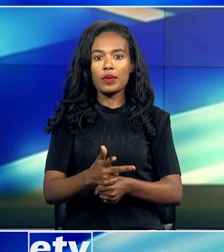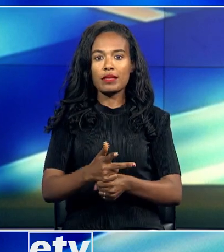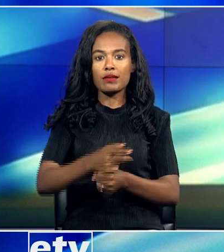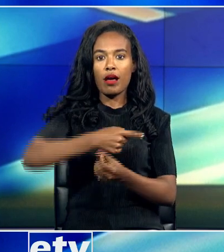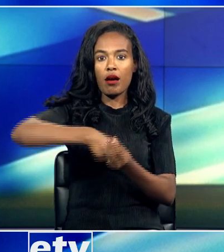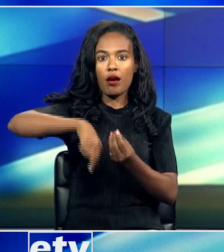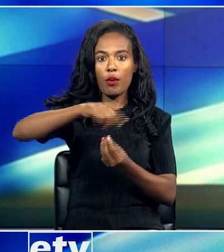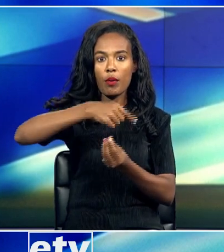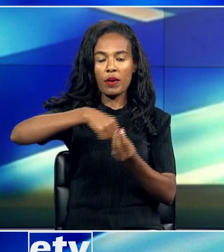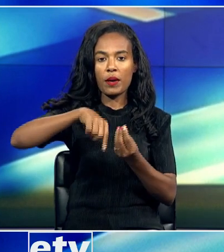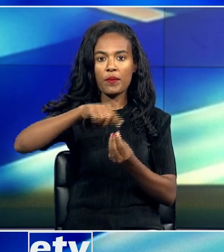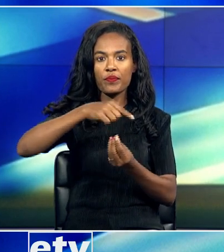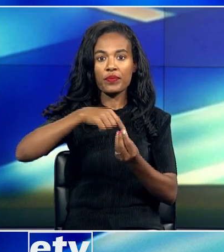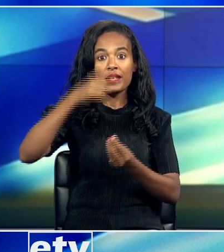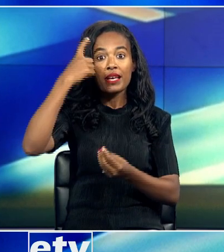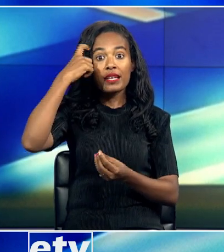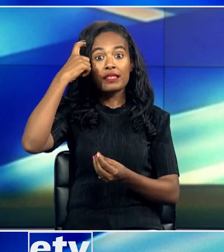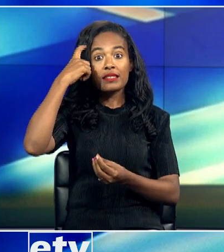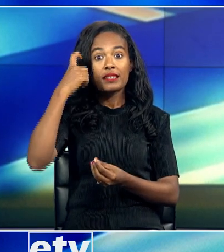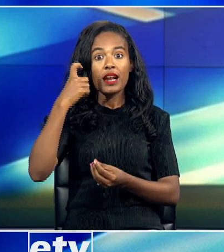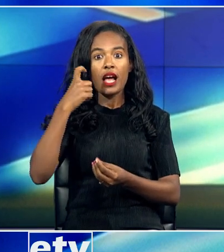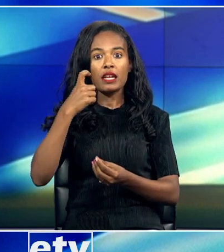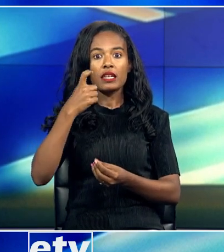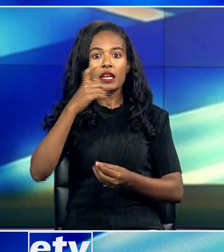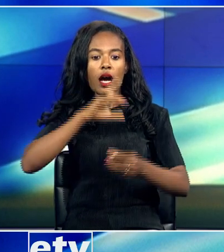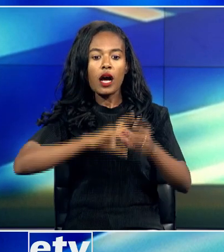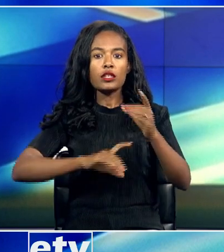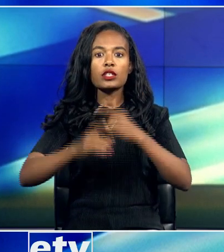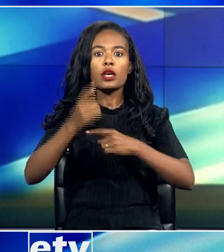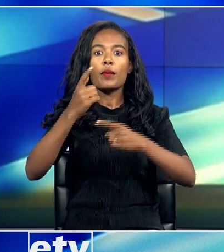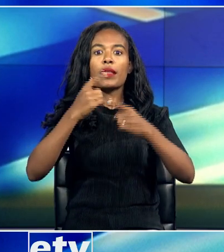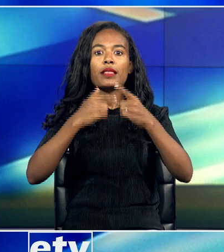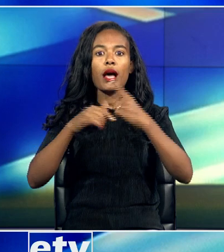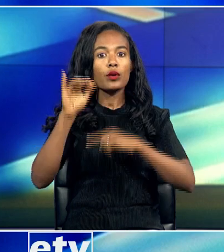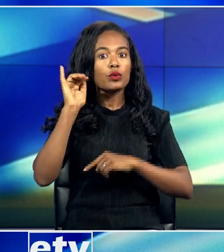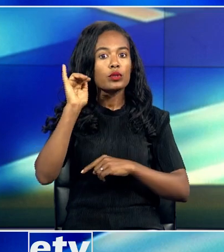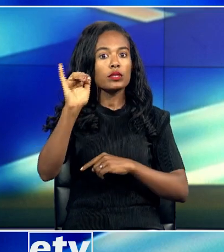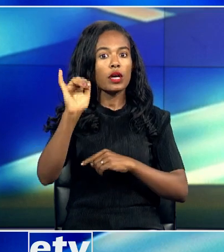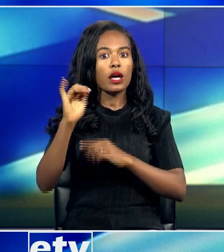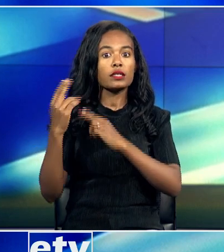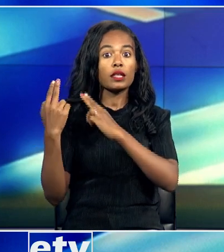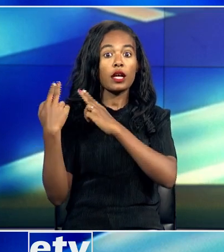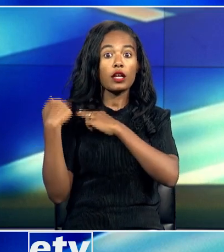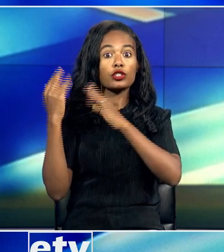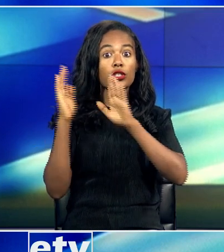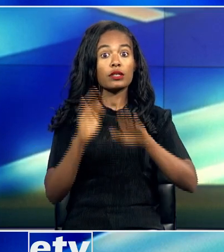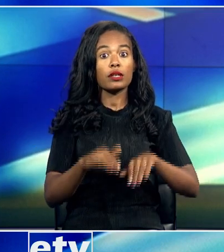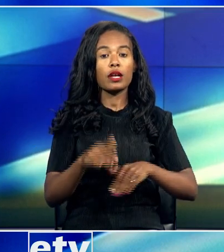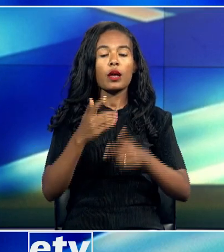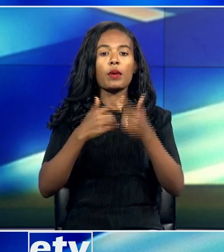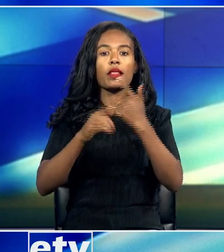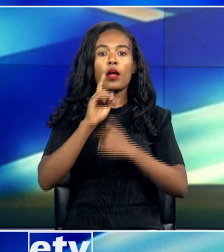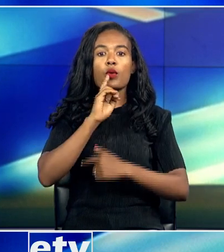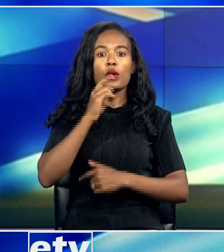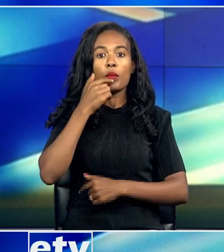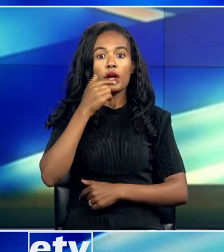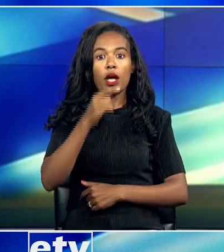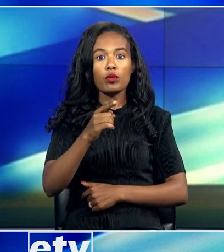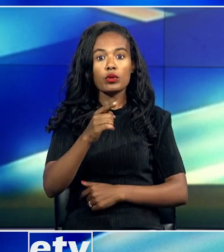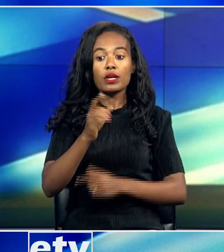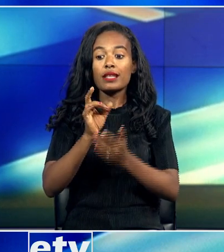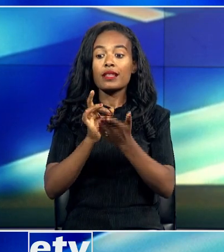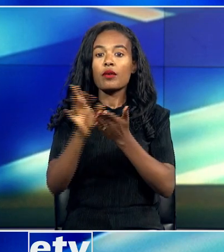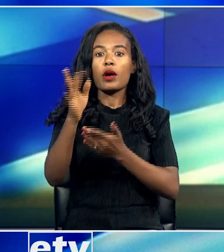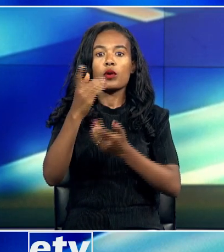ገደማ ማለት ነው ትግራይን ልናካክስ ነው የመጣ ነው እዛ ስልጣናችን ጥለን የመጣ ነው ነበር ያሉ። ተባረው እንደመጡ